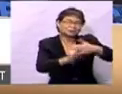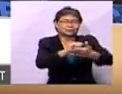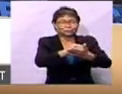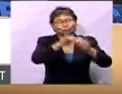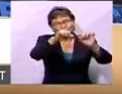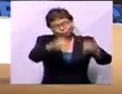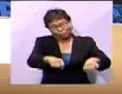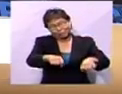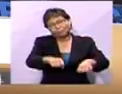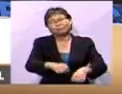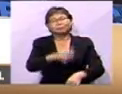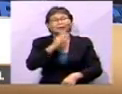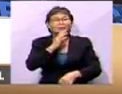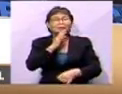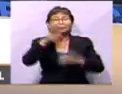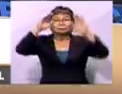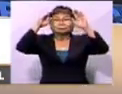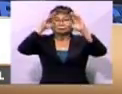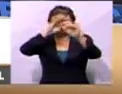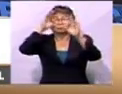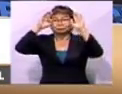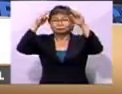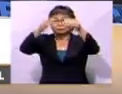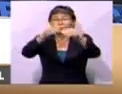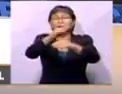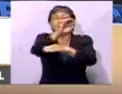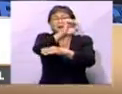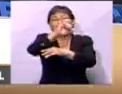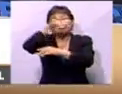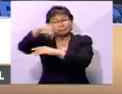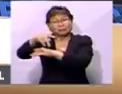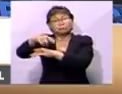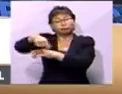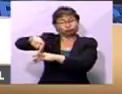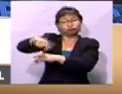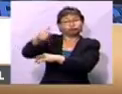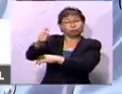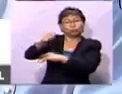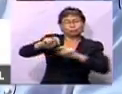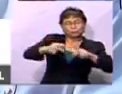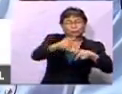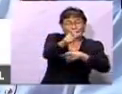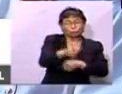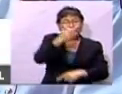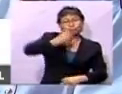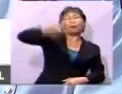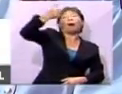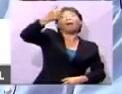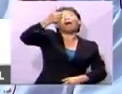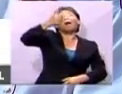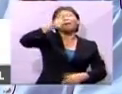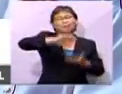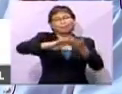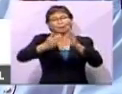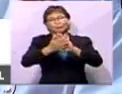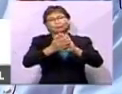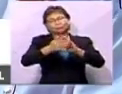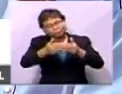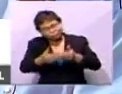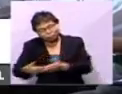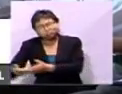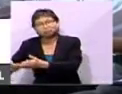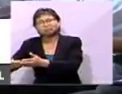tersebut. Beliau menekankan mengenai pendidikan awal berkualiti yang mampu melahirkan individu terbaik sekaligus menjadi